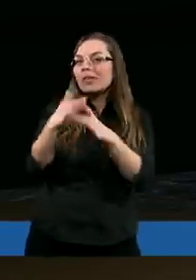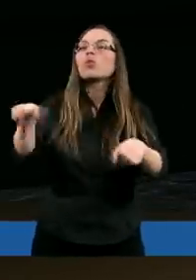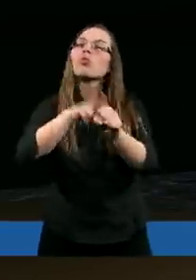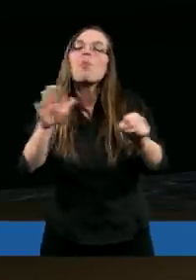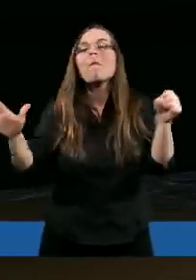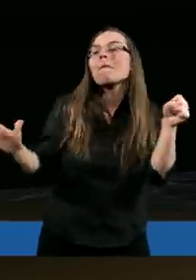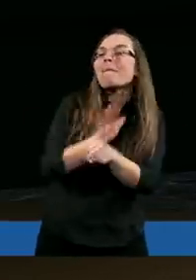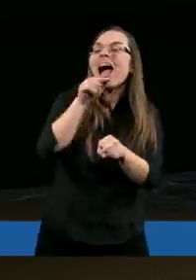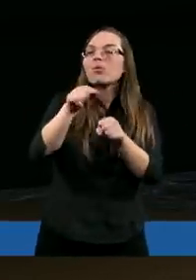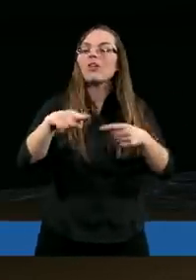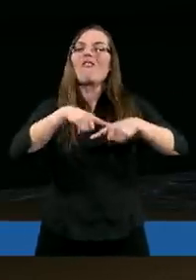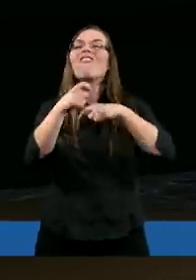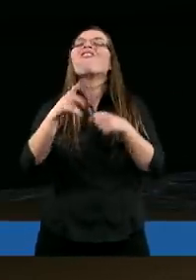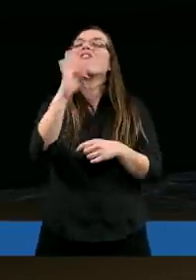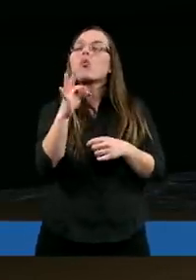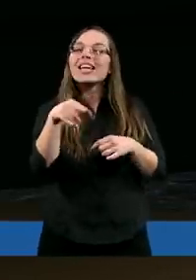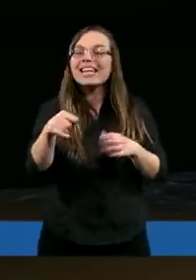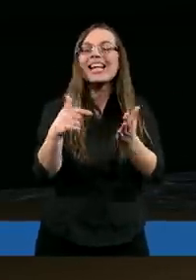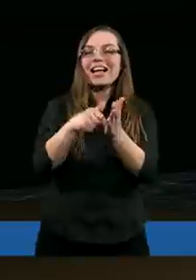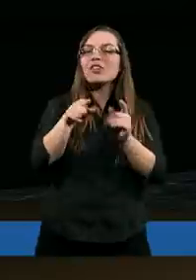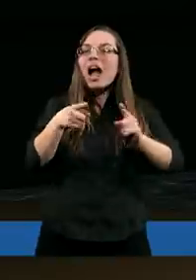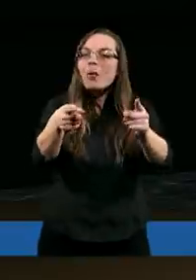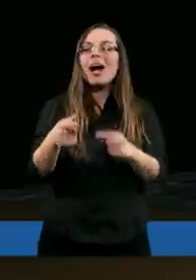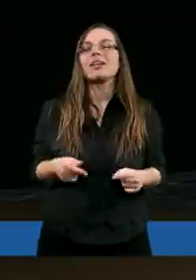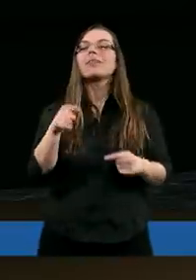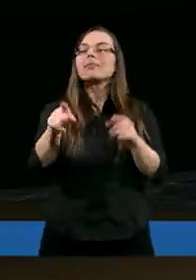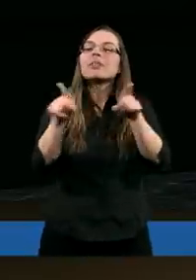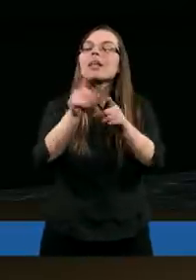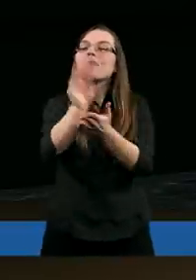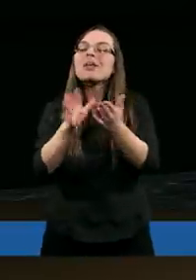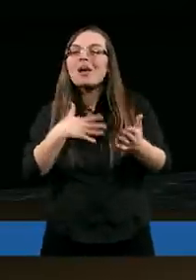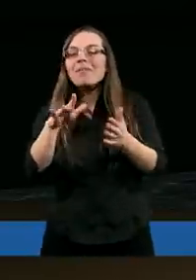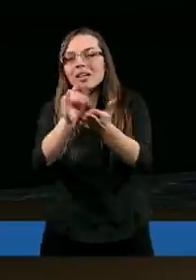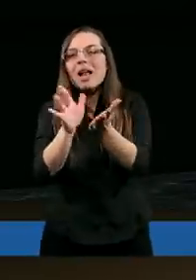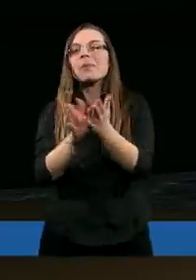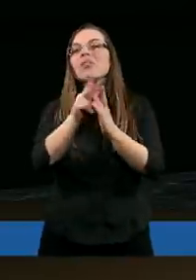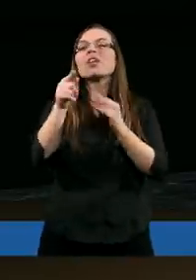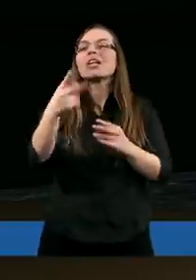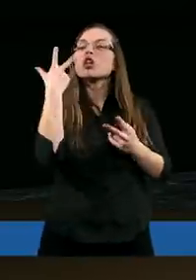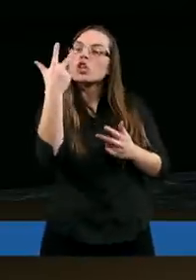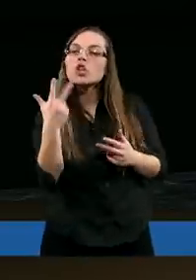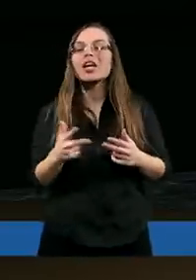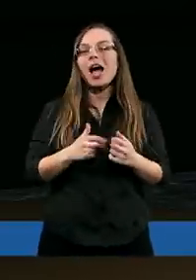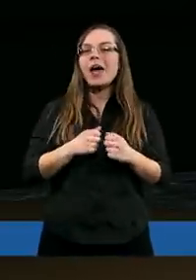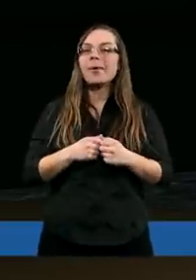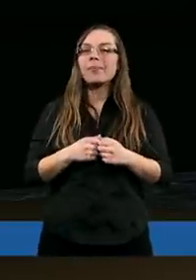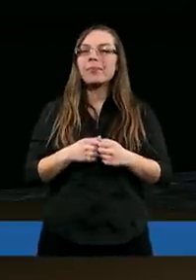tę funkcję. Zresztą w Piśmie Świętym mamy, przynajmniej to, co kojarzę, trzy